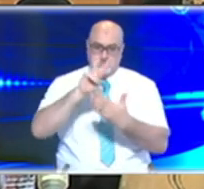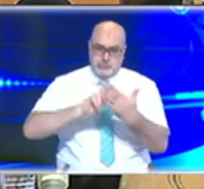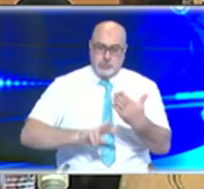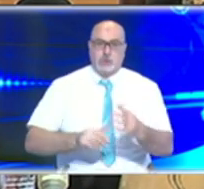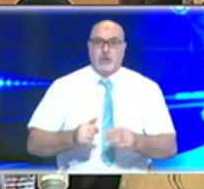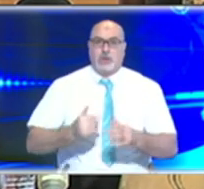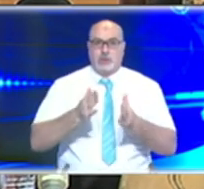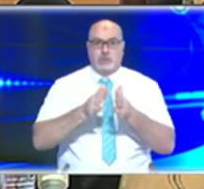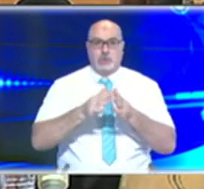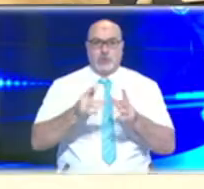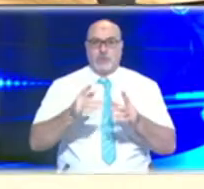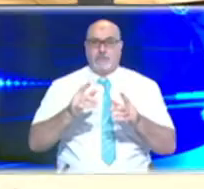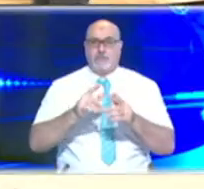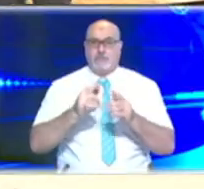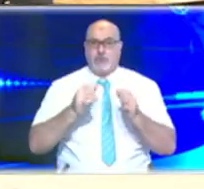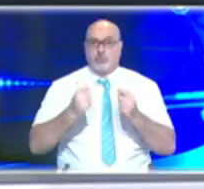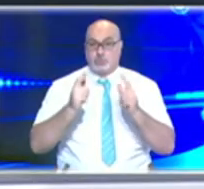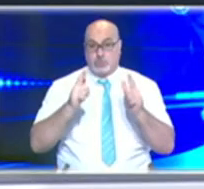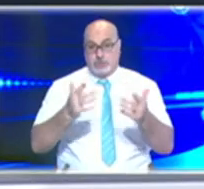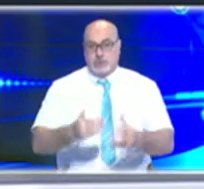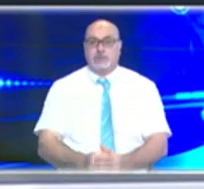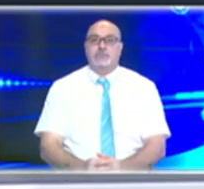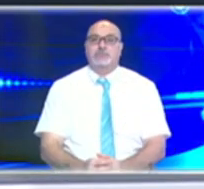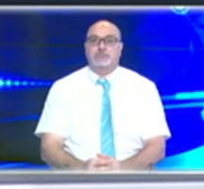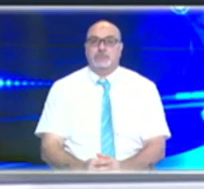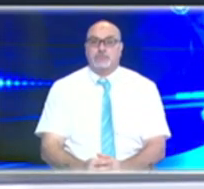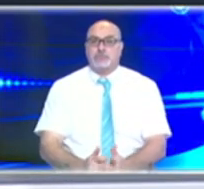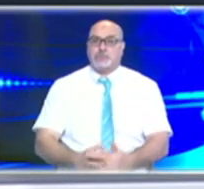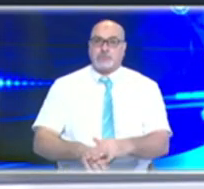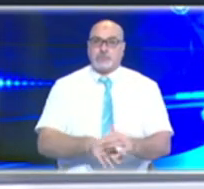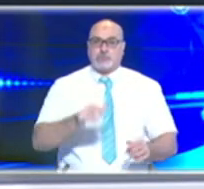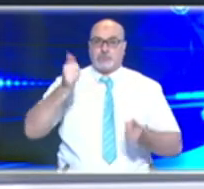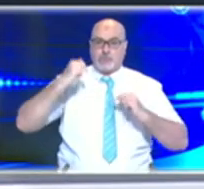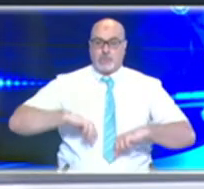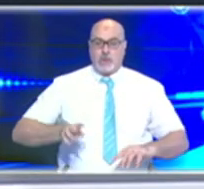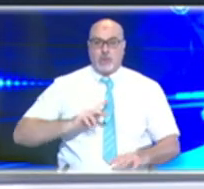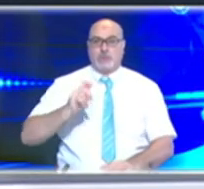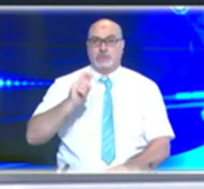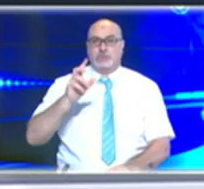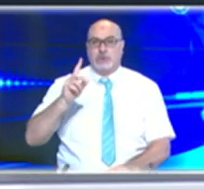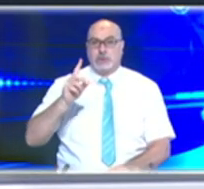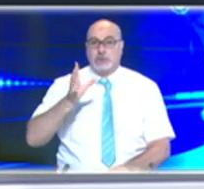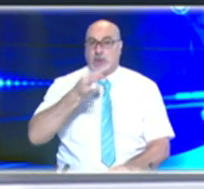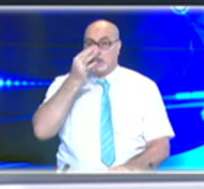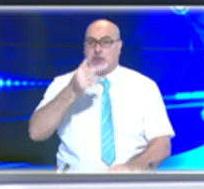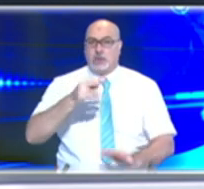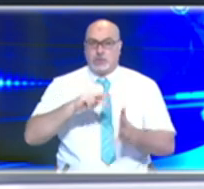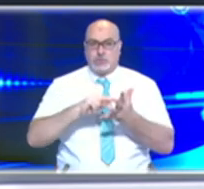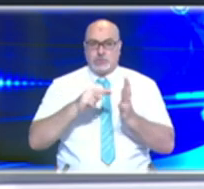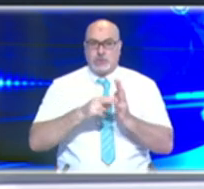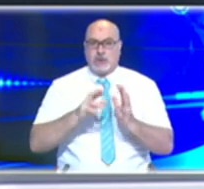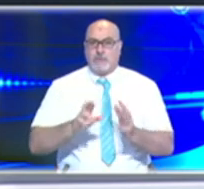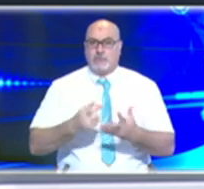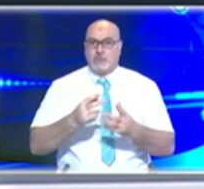مطالب القوى السياسية والشخصيات الوطنية. الوزير الأول عبد العزيز جراد أكد أن نص